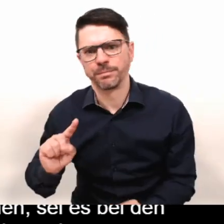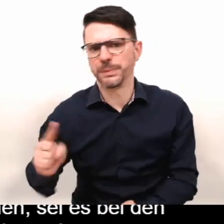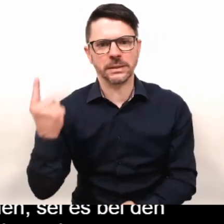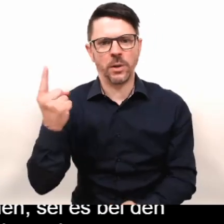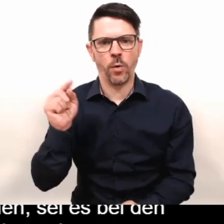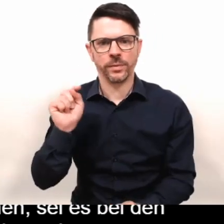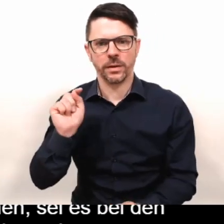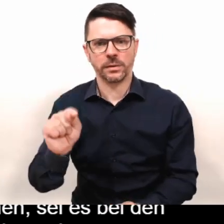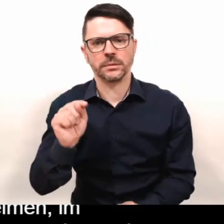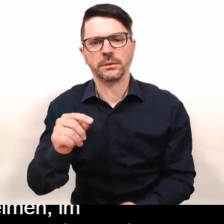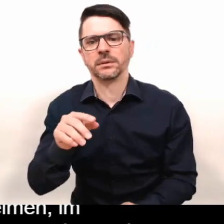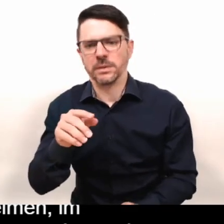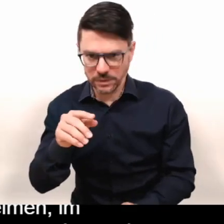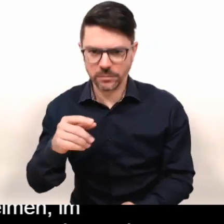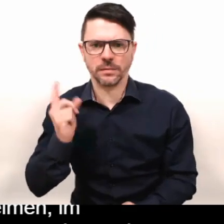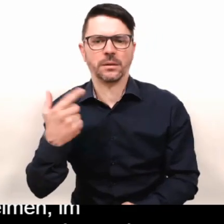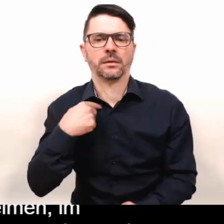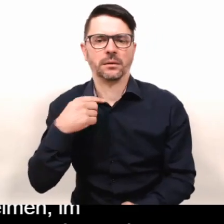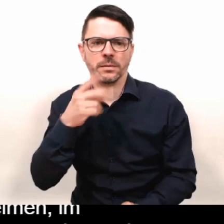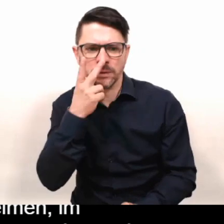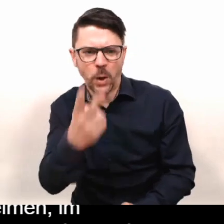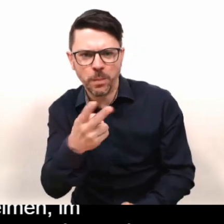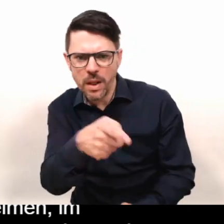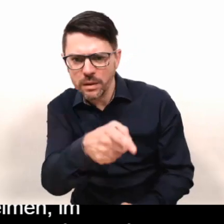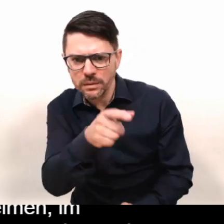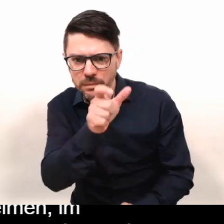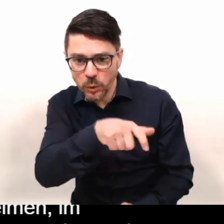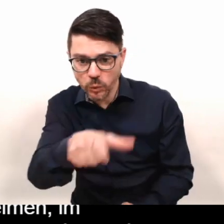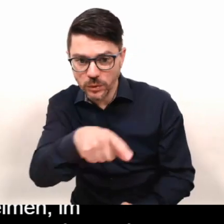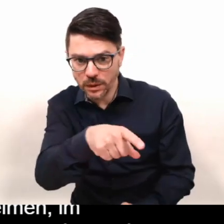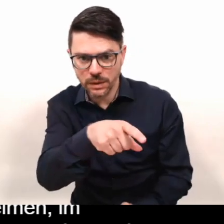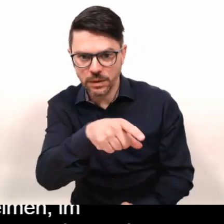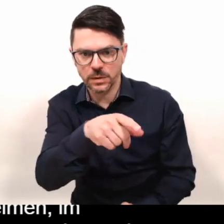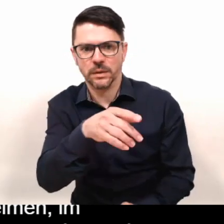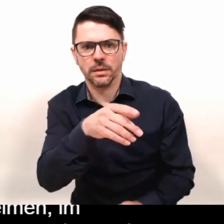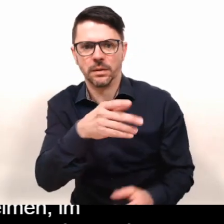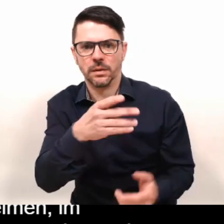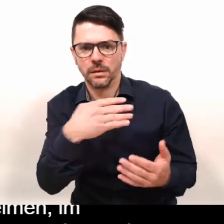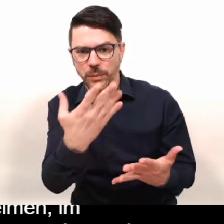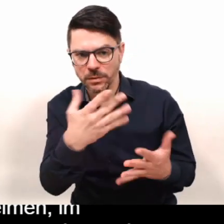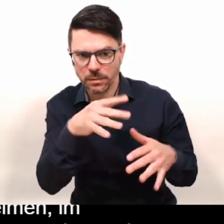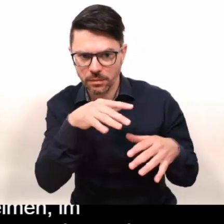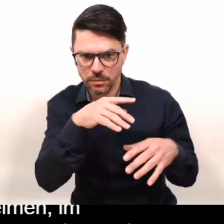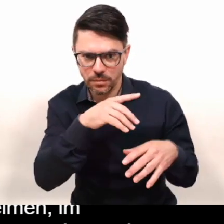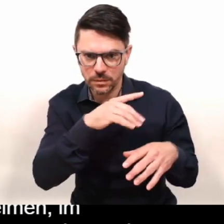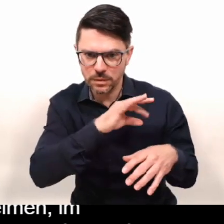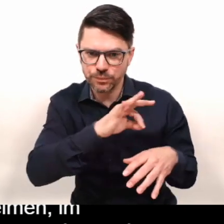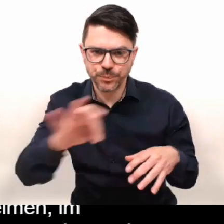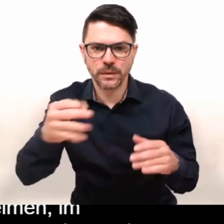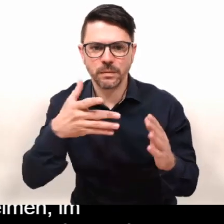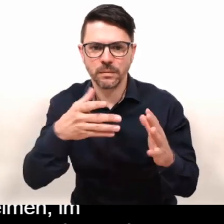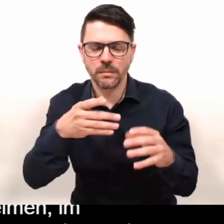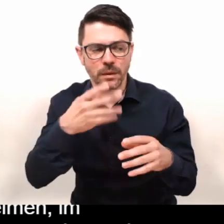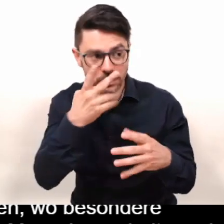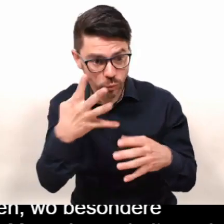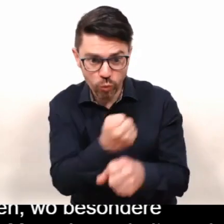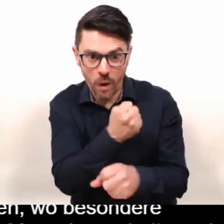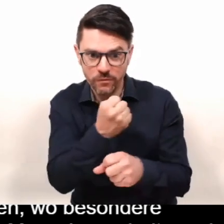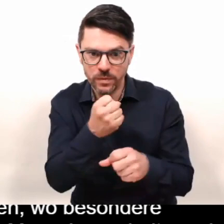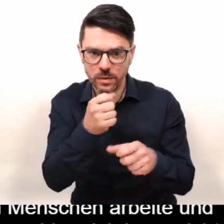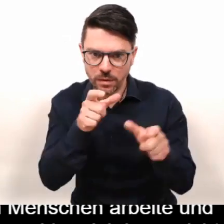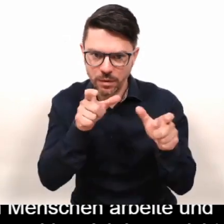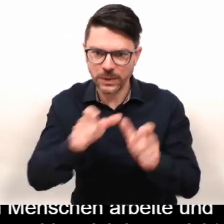Ich kann nicht in einem Seniorenheim eineinhalb Meter einhalten, wenn ich jemandem Mundpflege machen muss. Ich kann nicht im